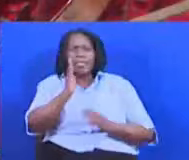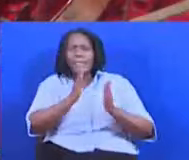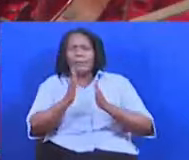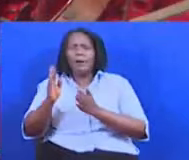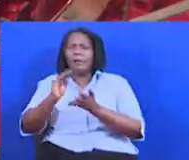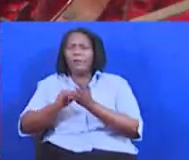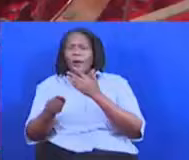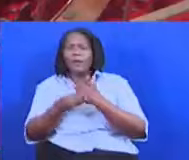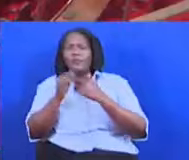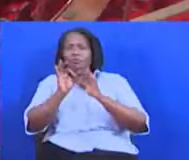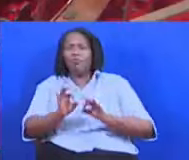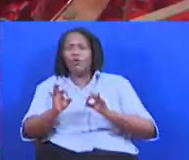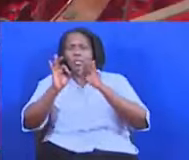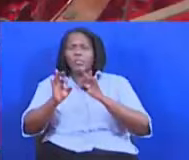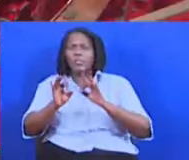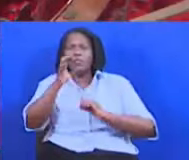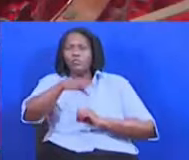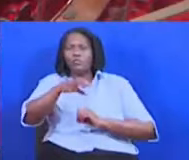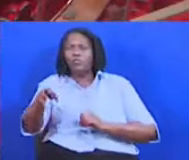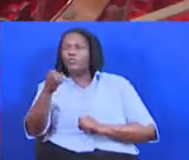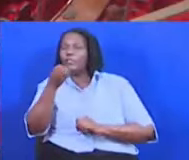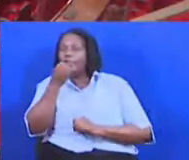kuuliza asili yote.